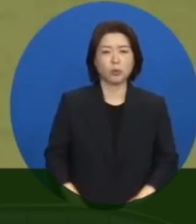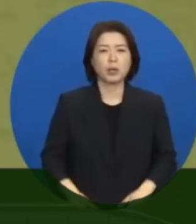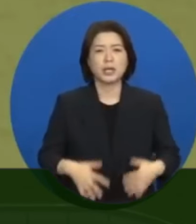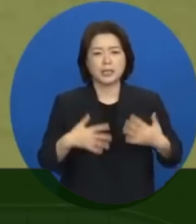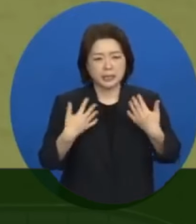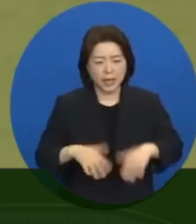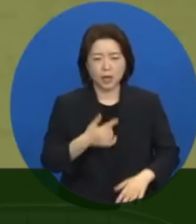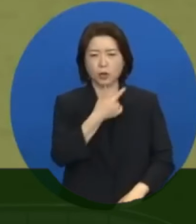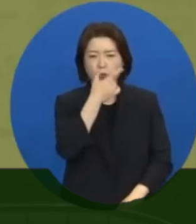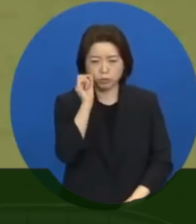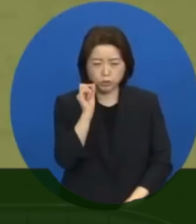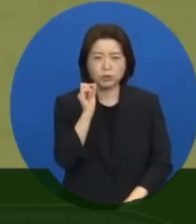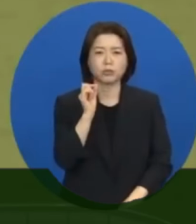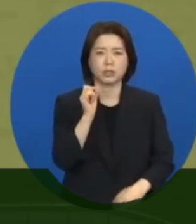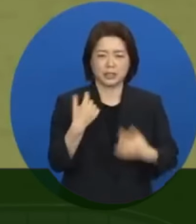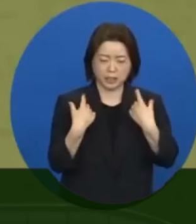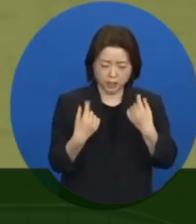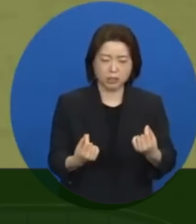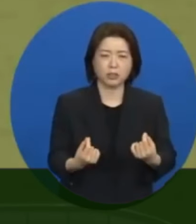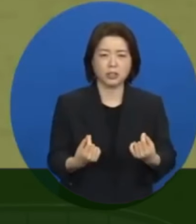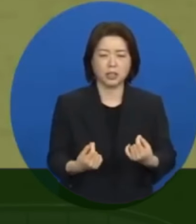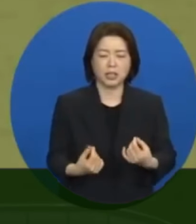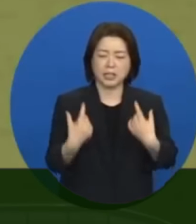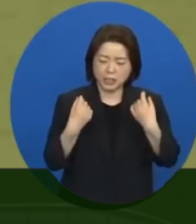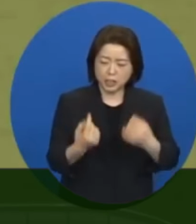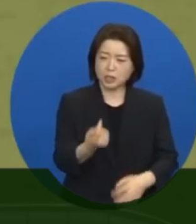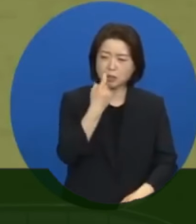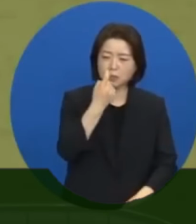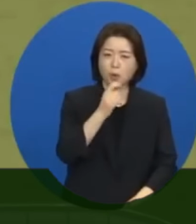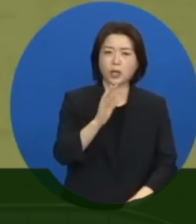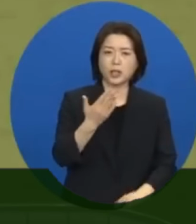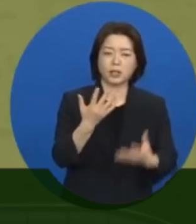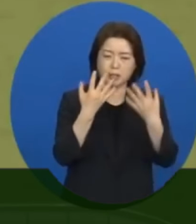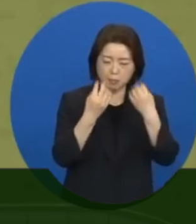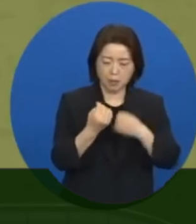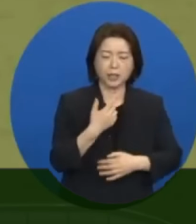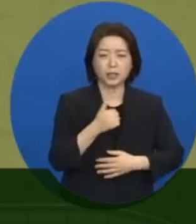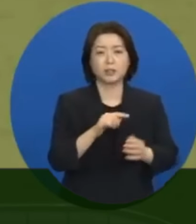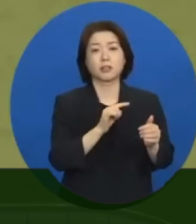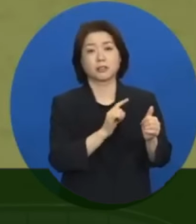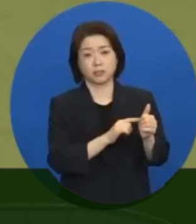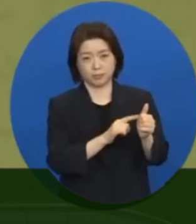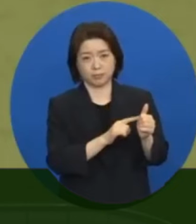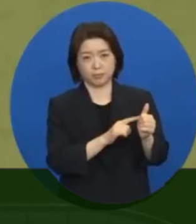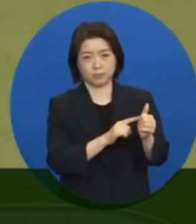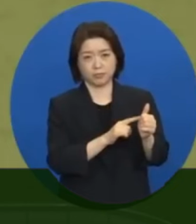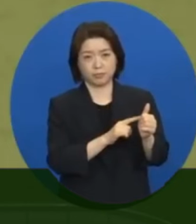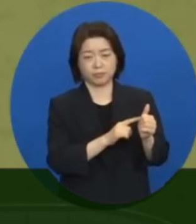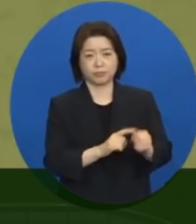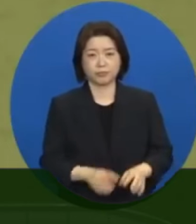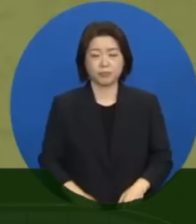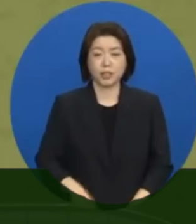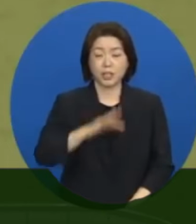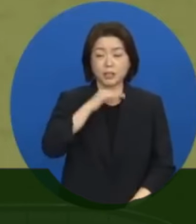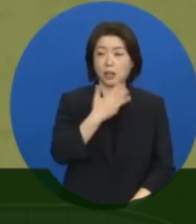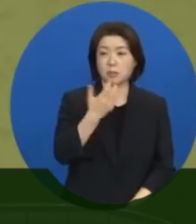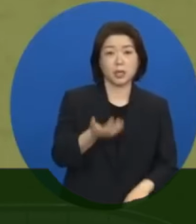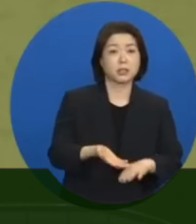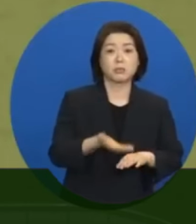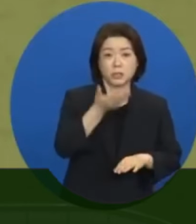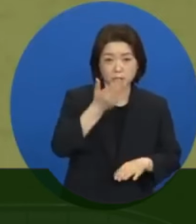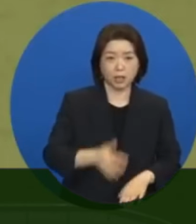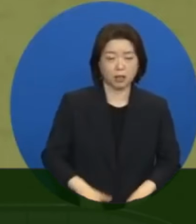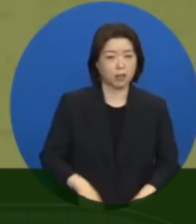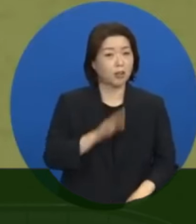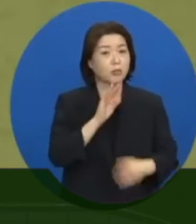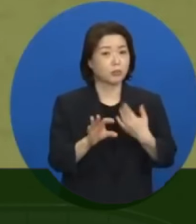여전히 부족하고 여전히 배워야 할 점이 있었다는 점이죠 연가 이제 80이 넘었습니다 그